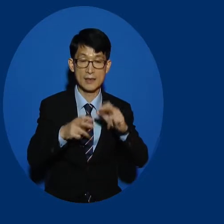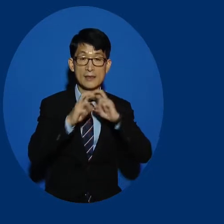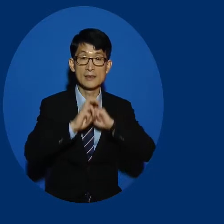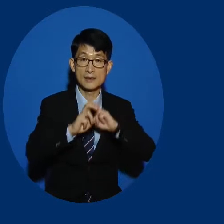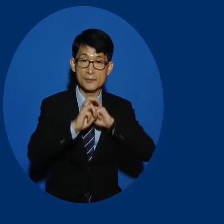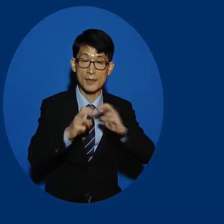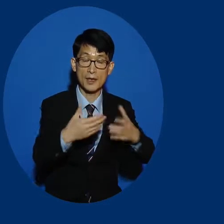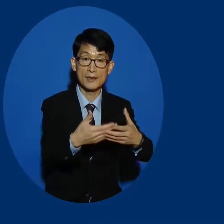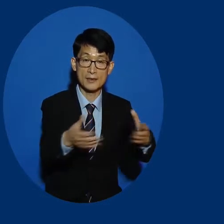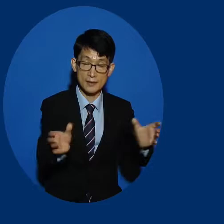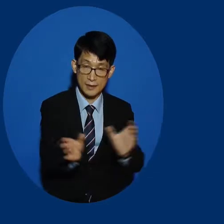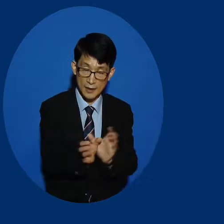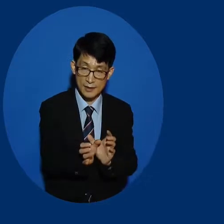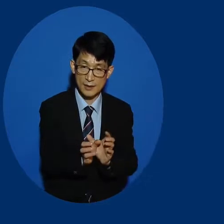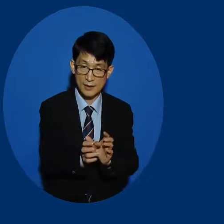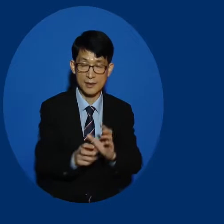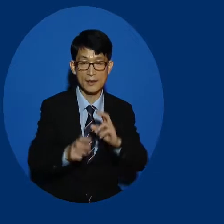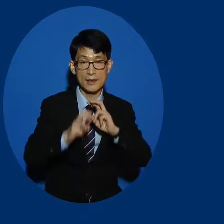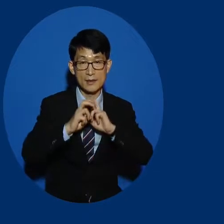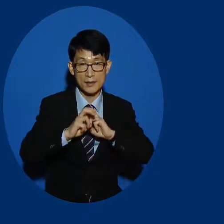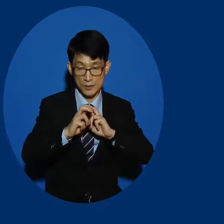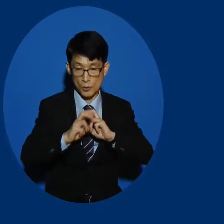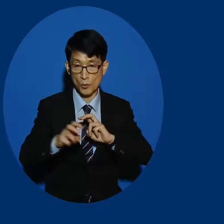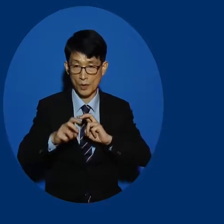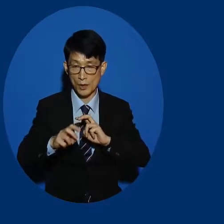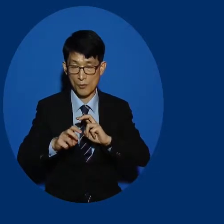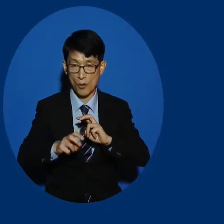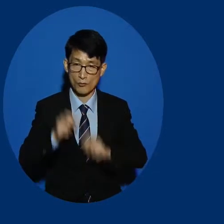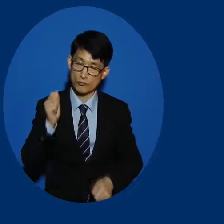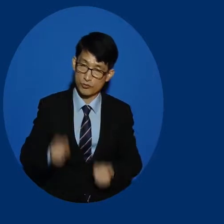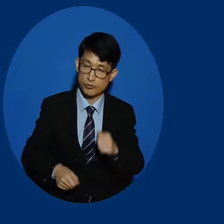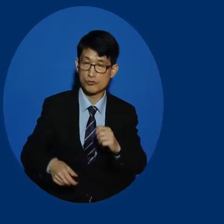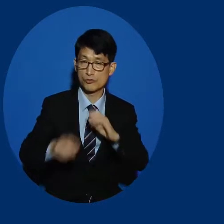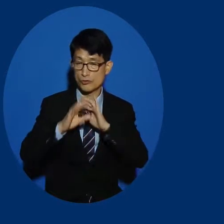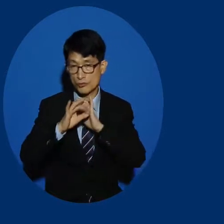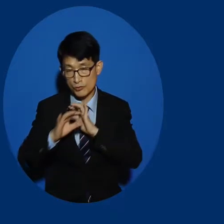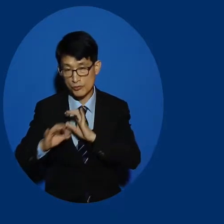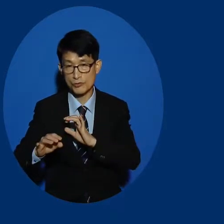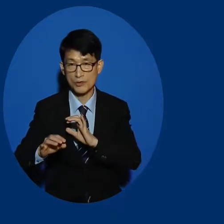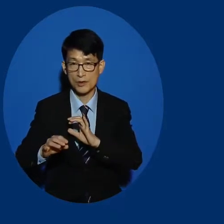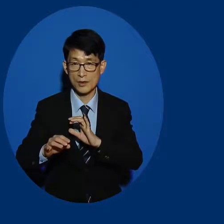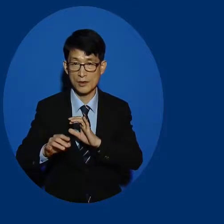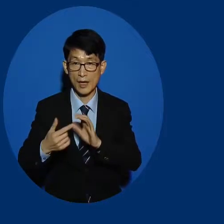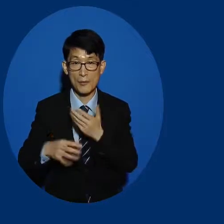음악단이 가서 공연을 하고 나면 장애 인식이 달라질까요?